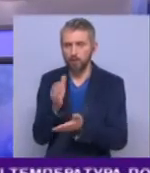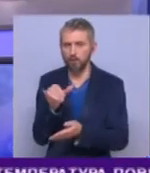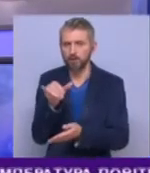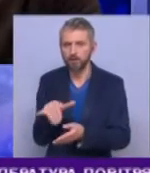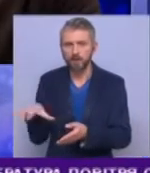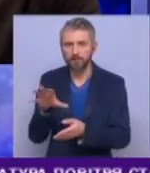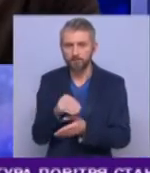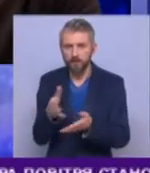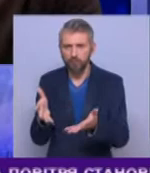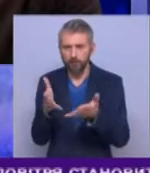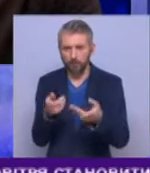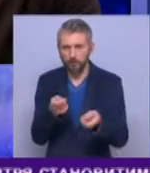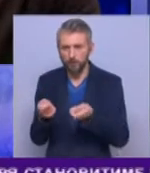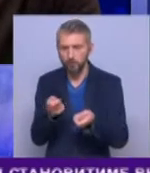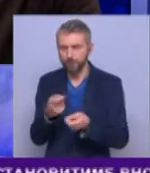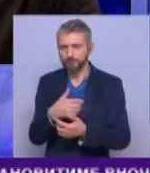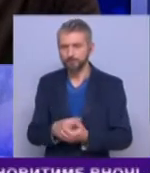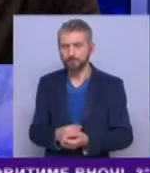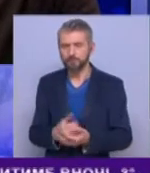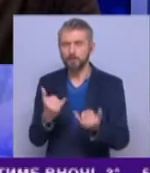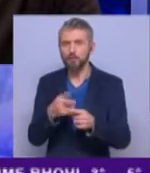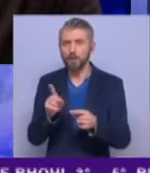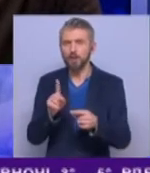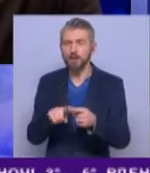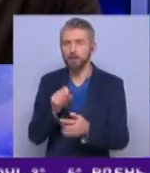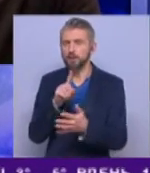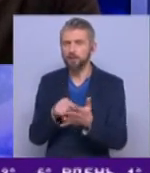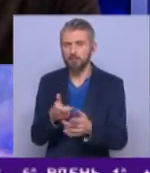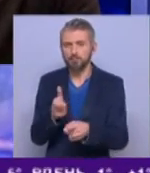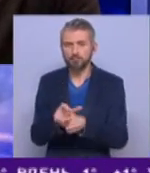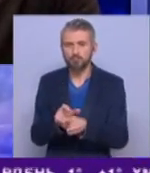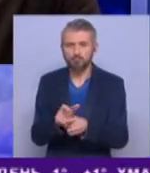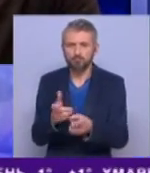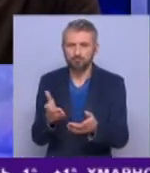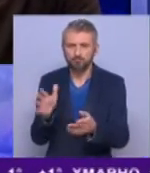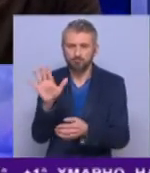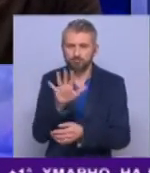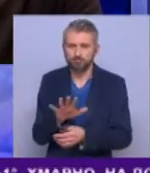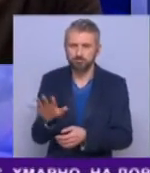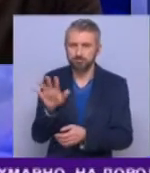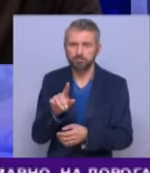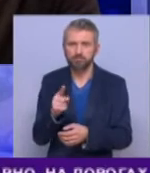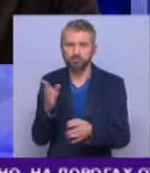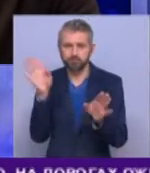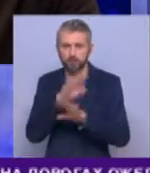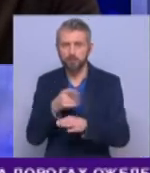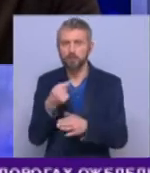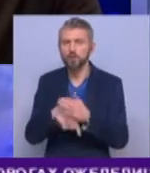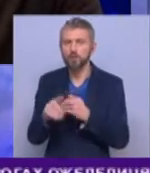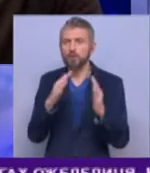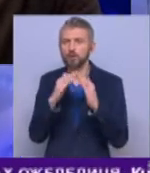все чітко врегульовано. Сьогодні ці питання, вони досить чітко не врегульовані. Чому? Тому що будинки,